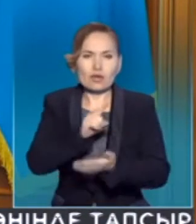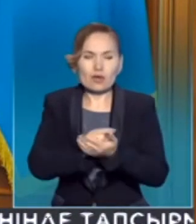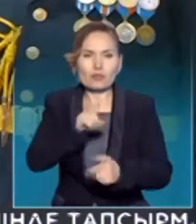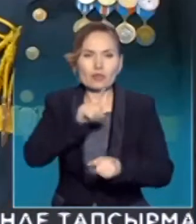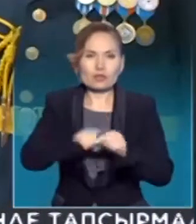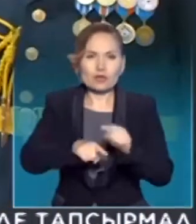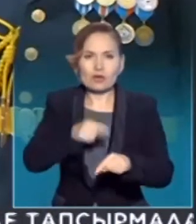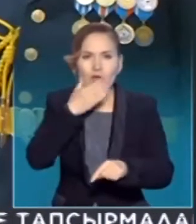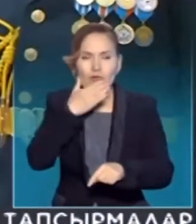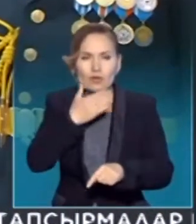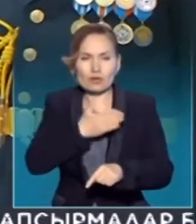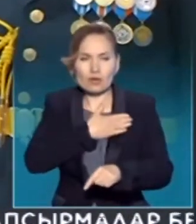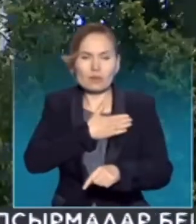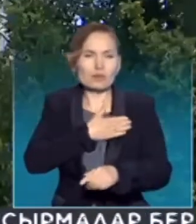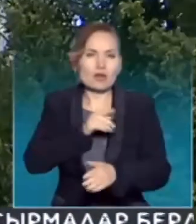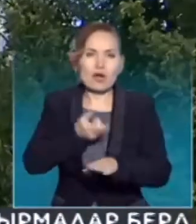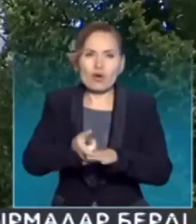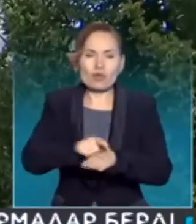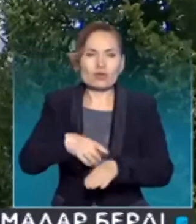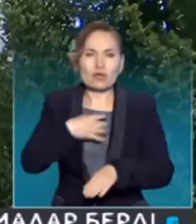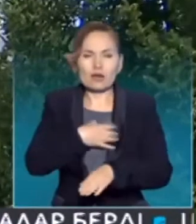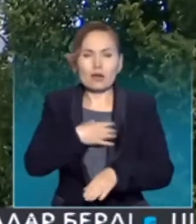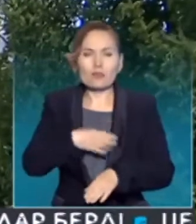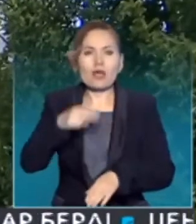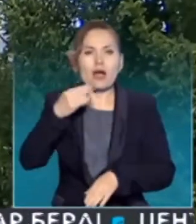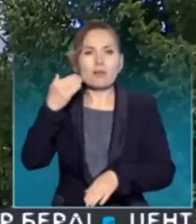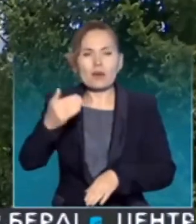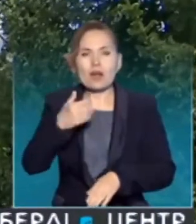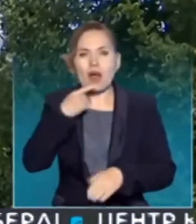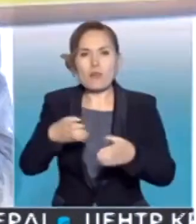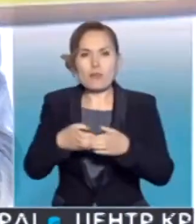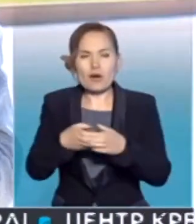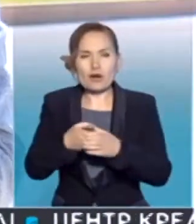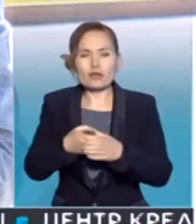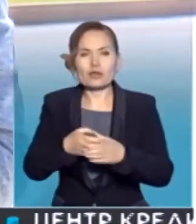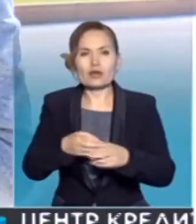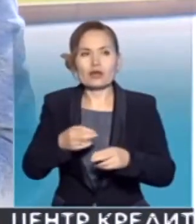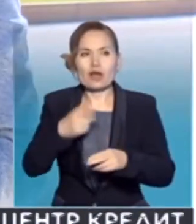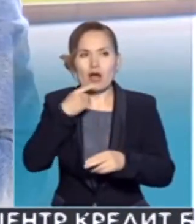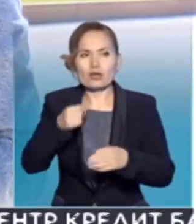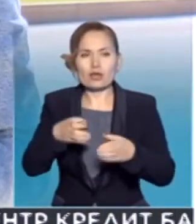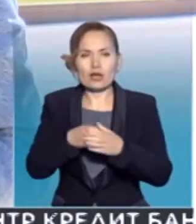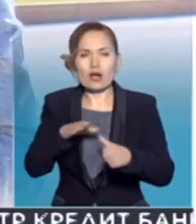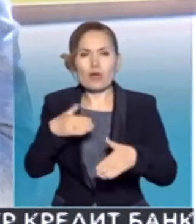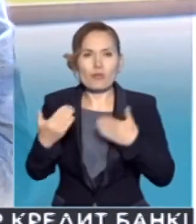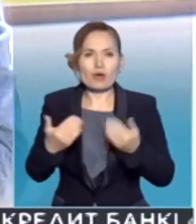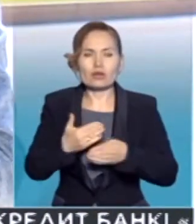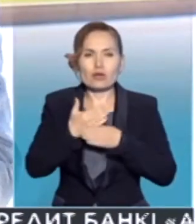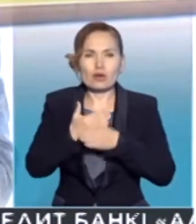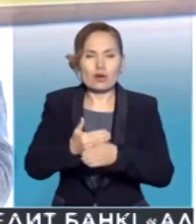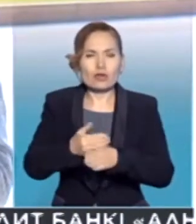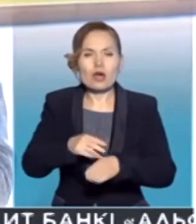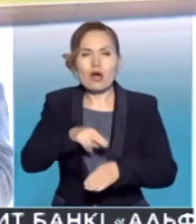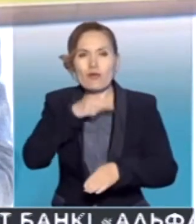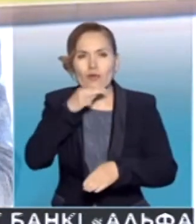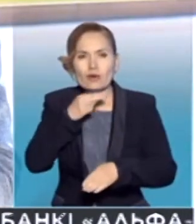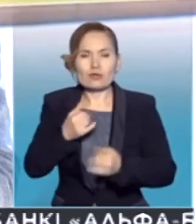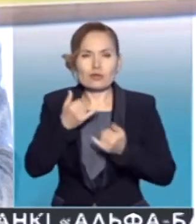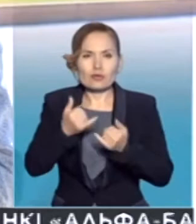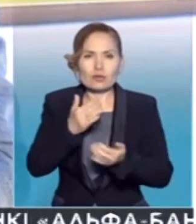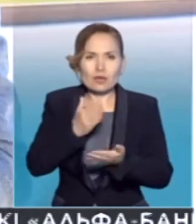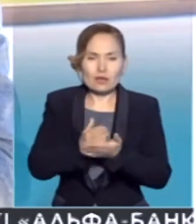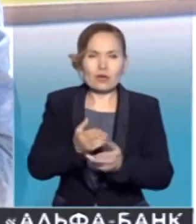отаншыл болуы аса маңызды. Сондай ақ президент әскерлерге жан-жақты қолдау көрсету мемлекеттің айрықша назарында болатынын баса